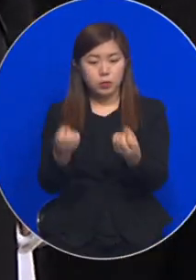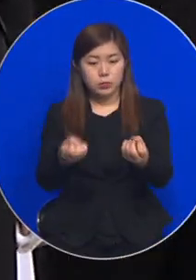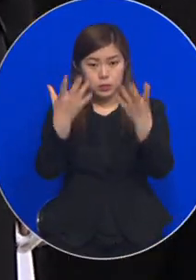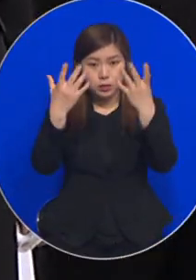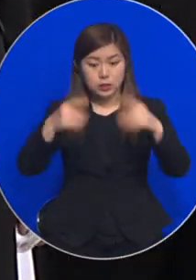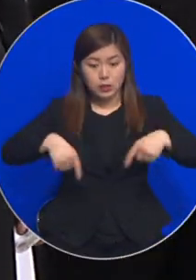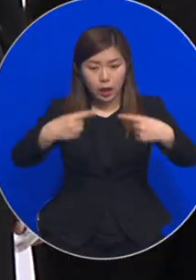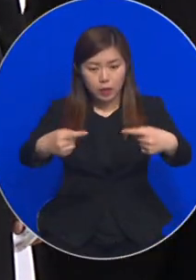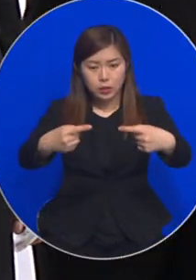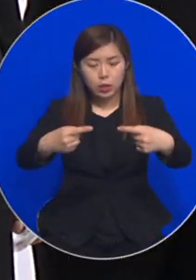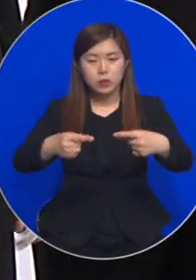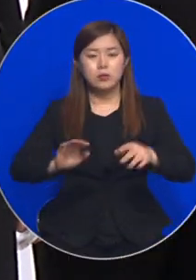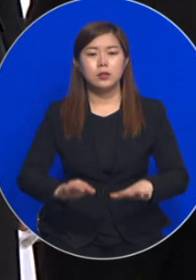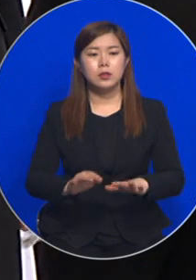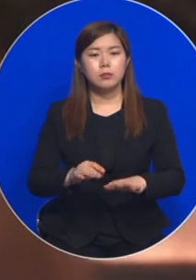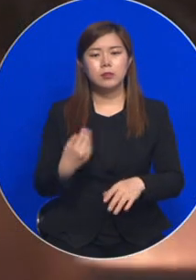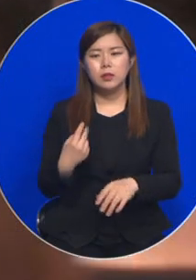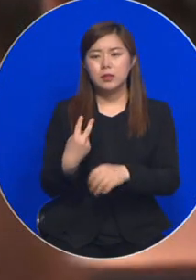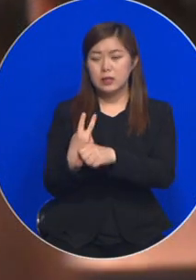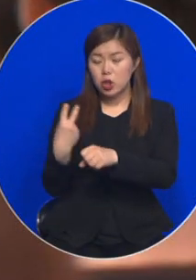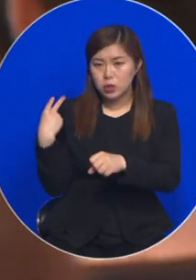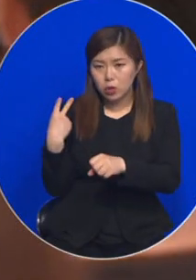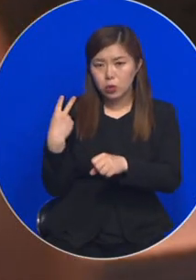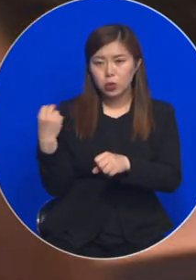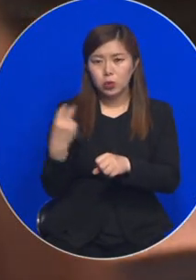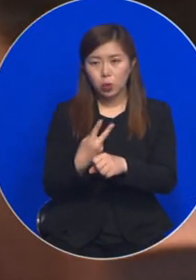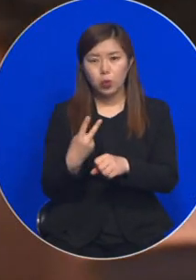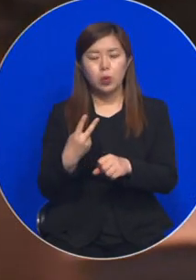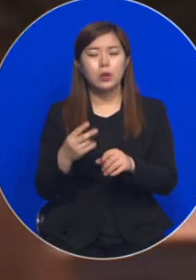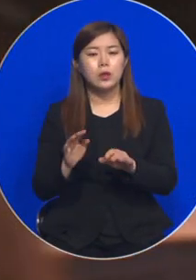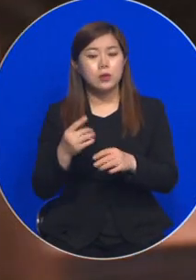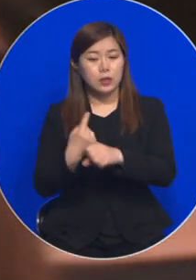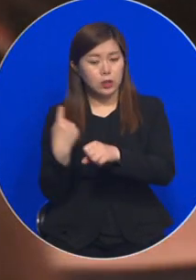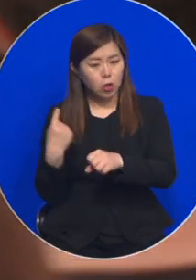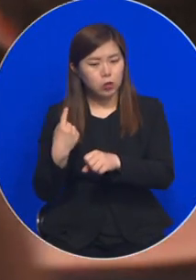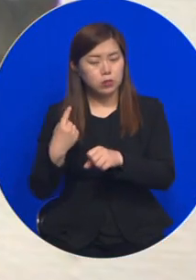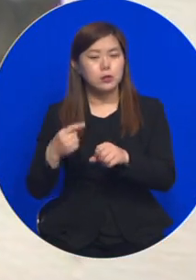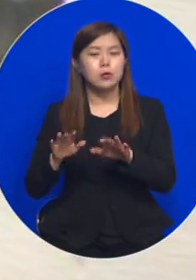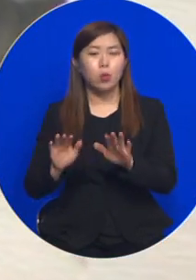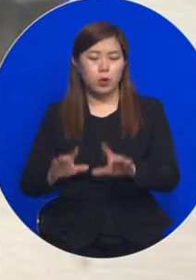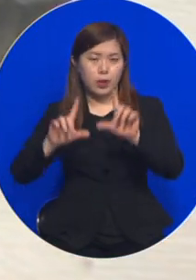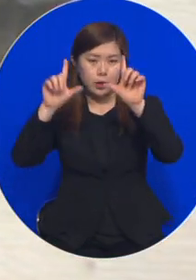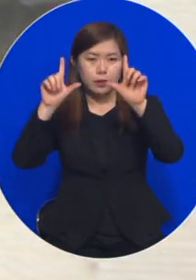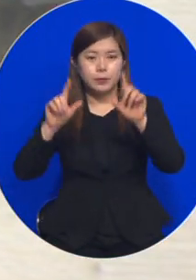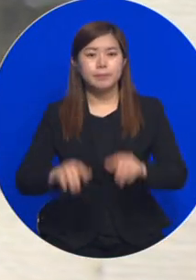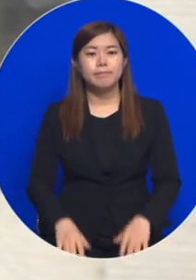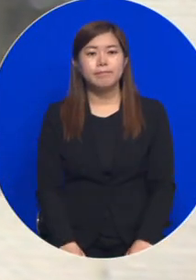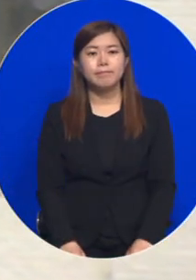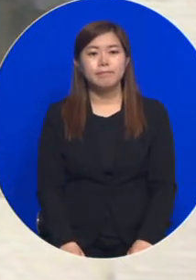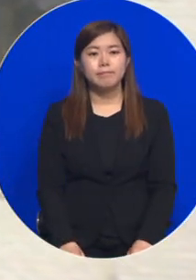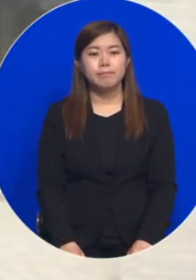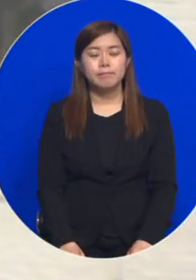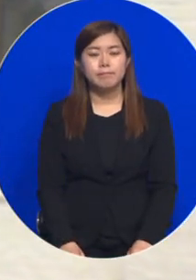찾은 건 취임 첫 해와 지난해에 이어 세 번째입니다. KTV 유진양입니다.